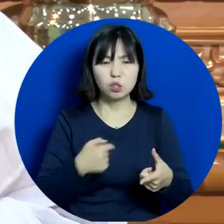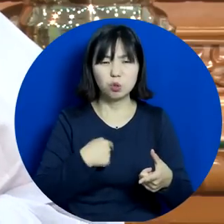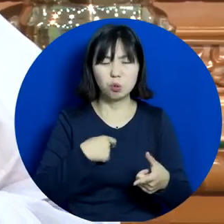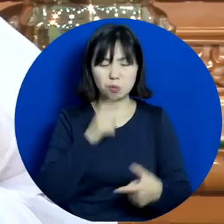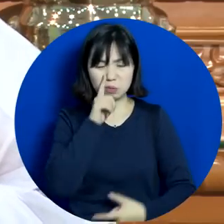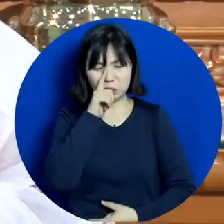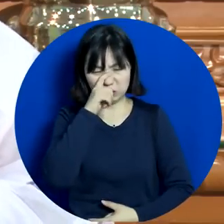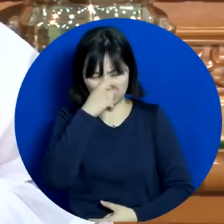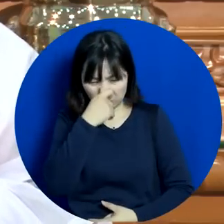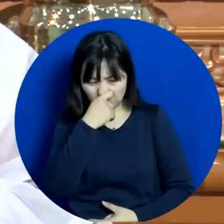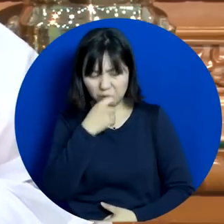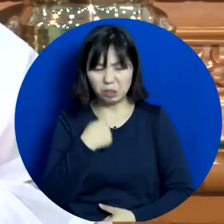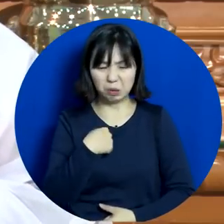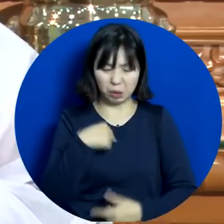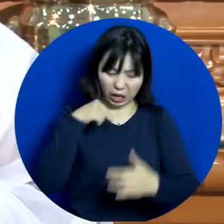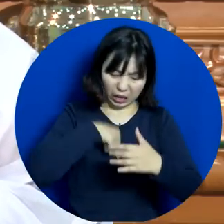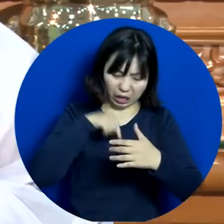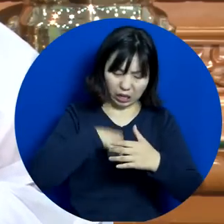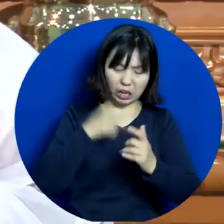먼지투성이, 상처투성이